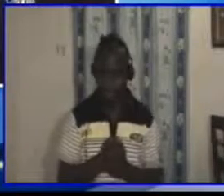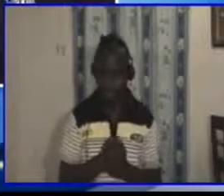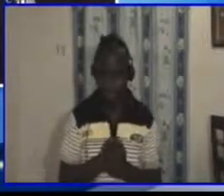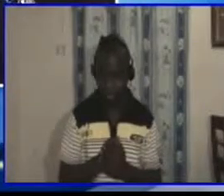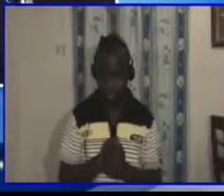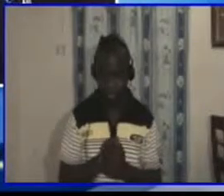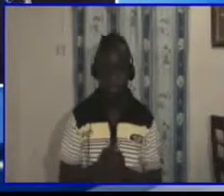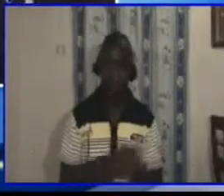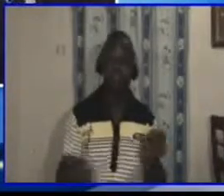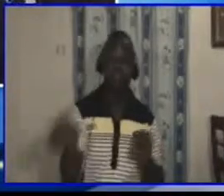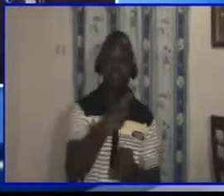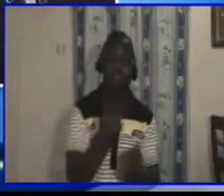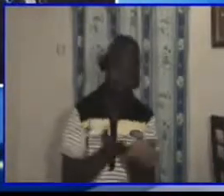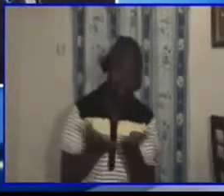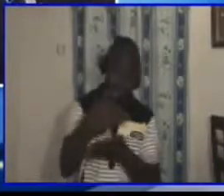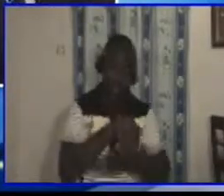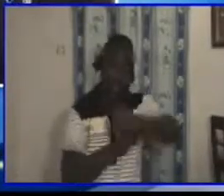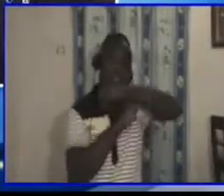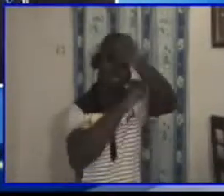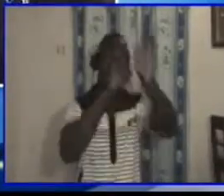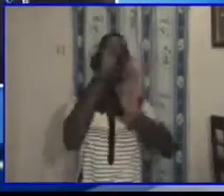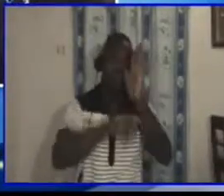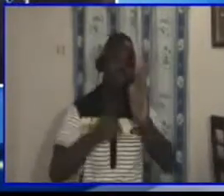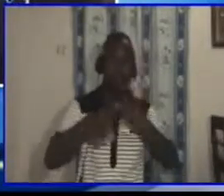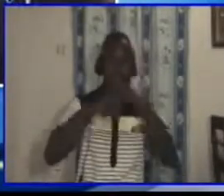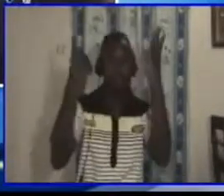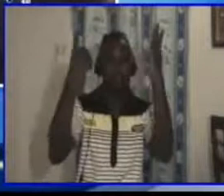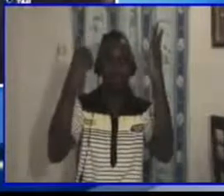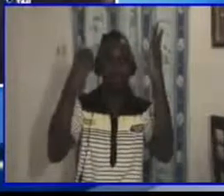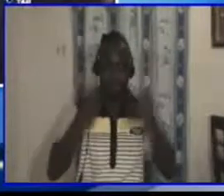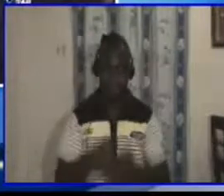devo dirvi ritornati a dio